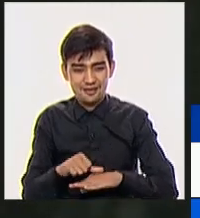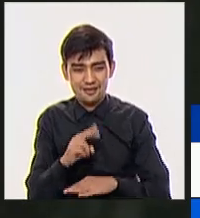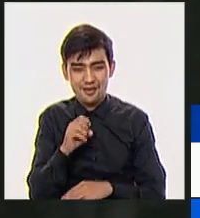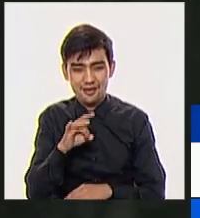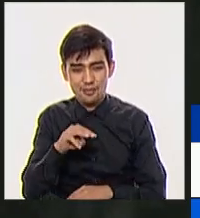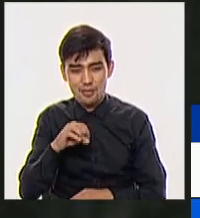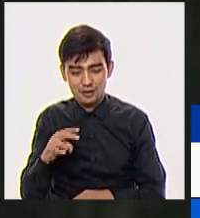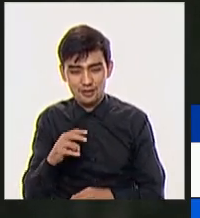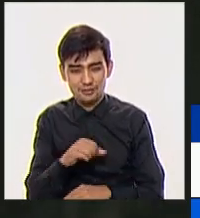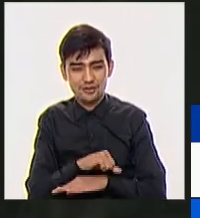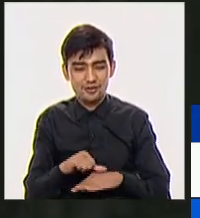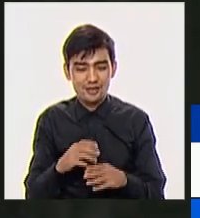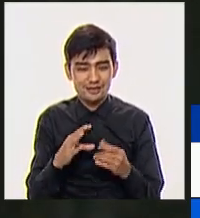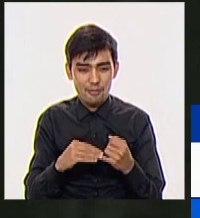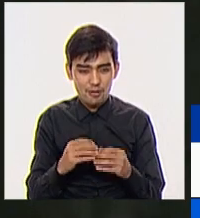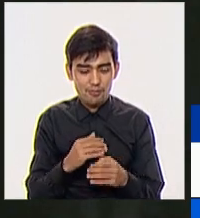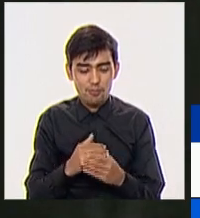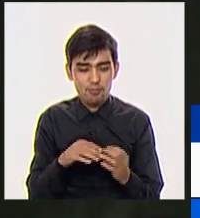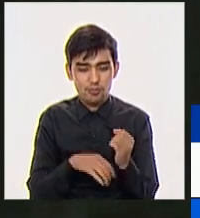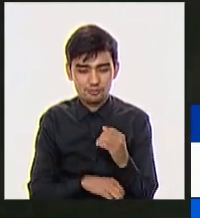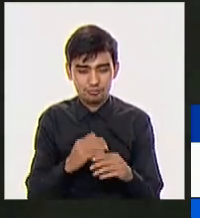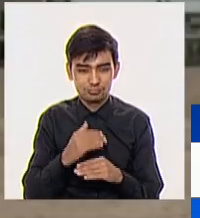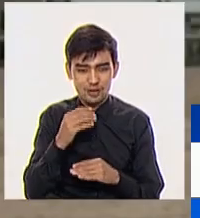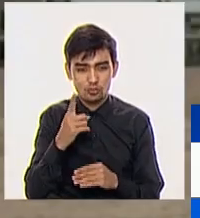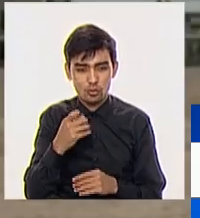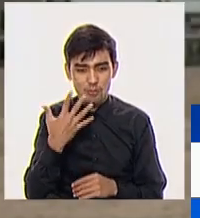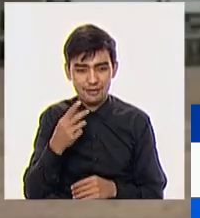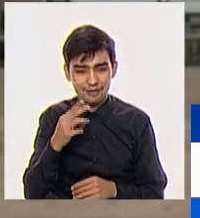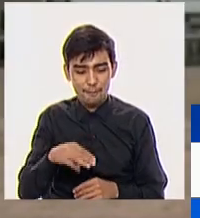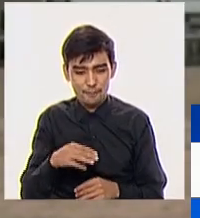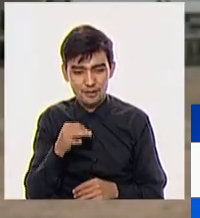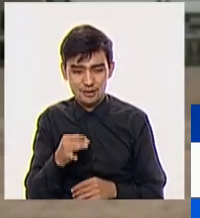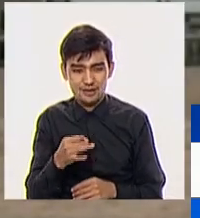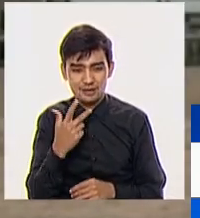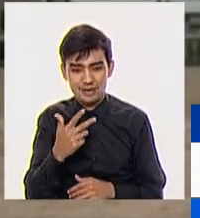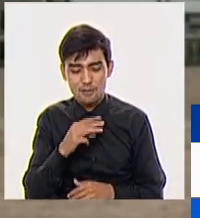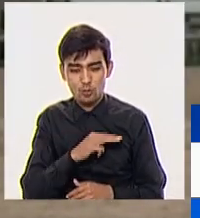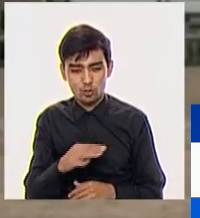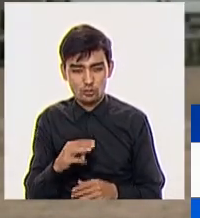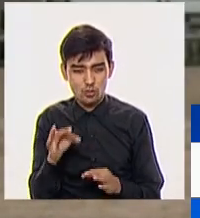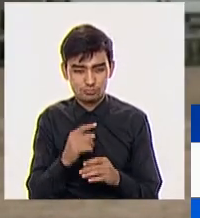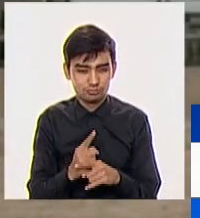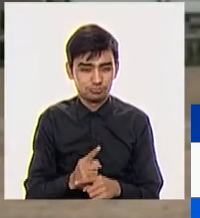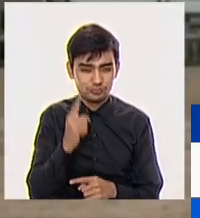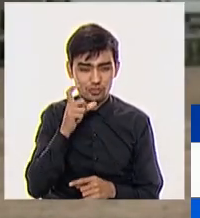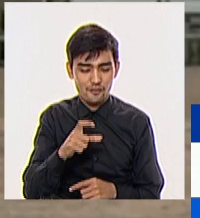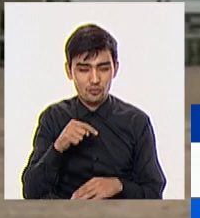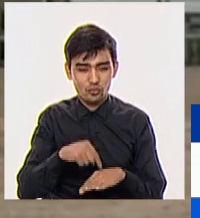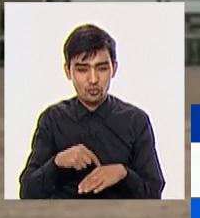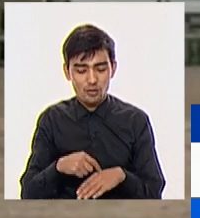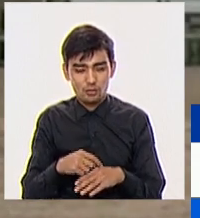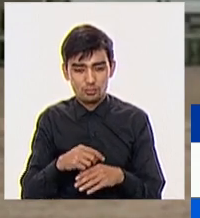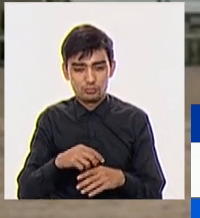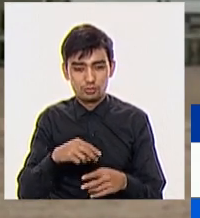линии кармана, границы земной атмосферы и космоса. Это примерно 105 километров. В течение 3 минут астронавты смогут испытать состояние